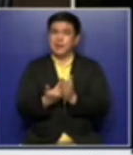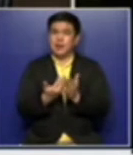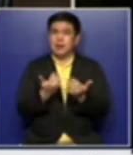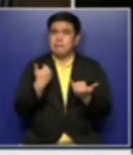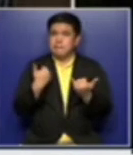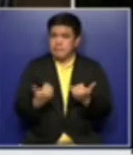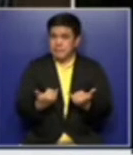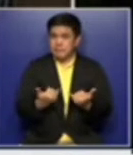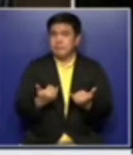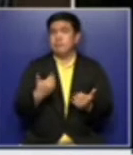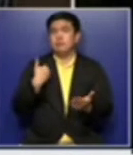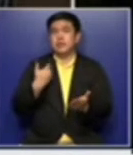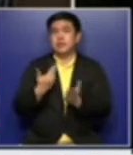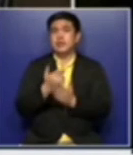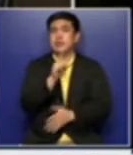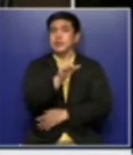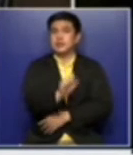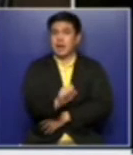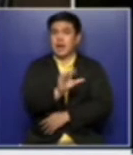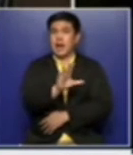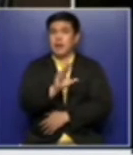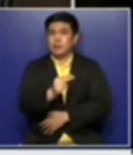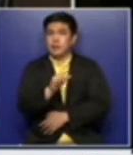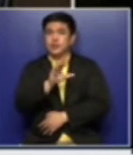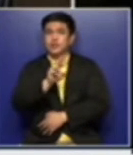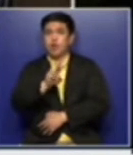มียอดเพียง